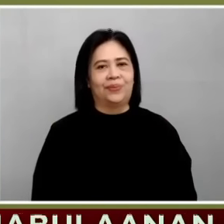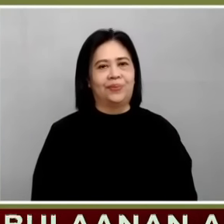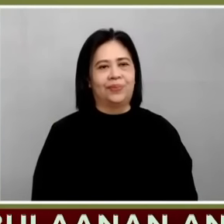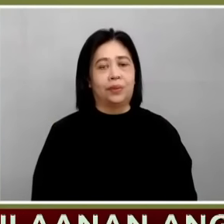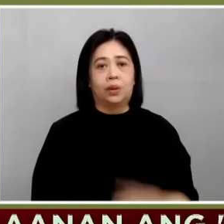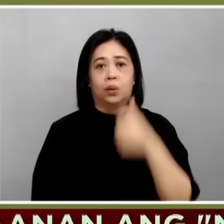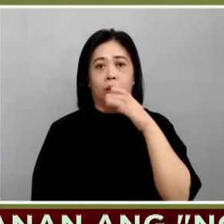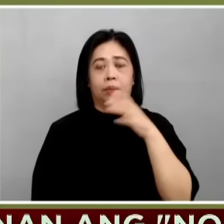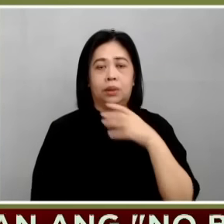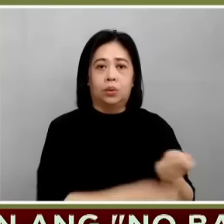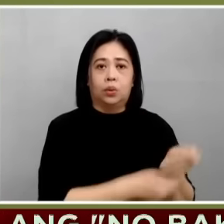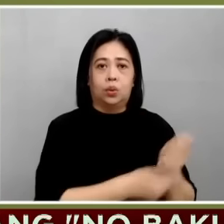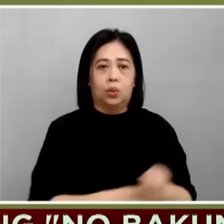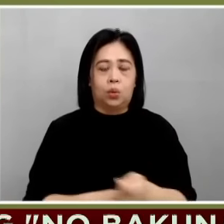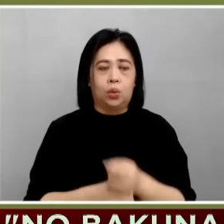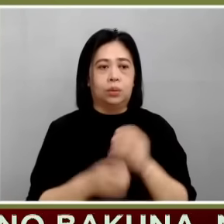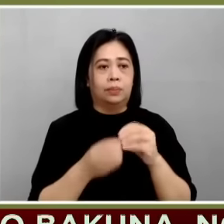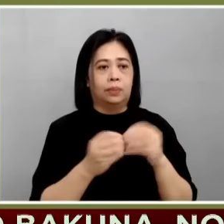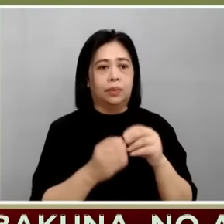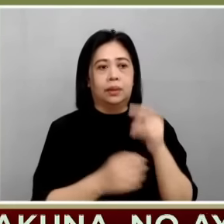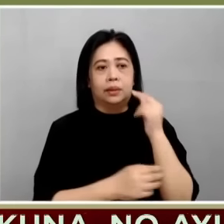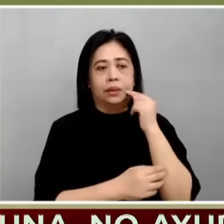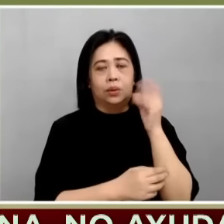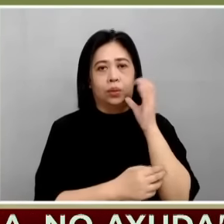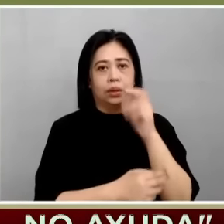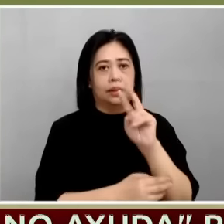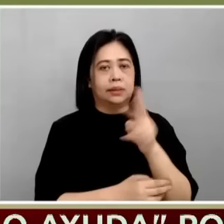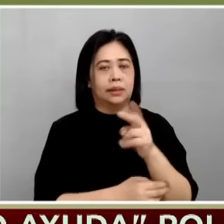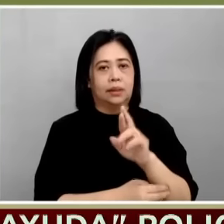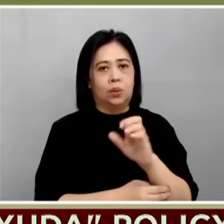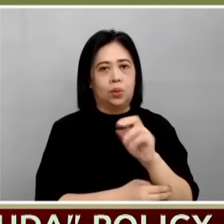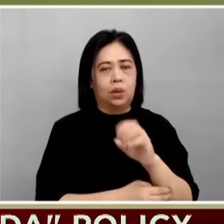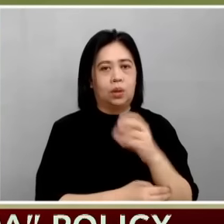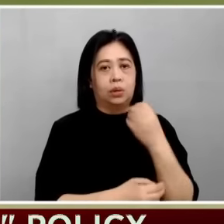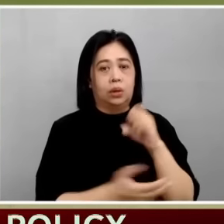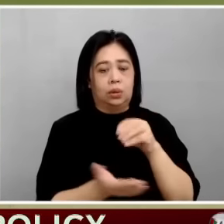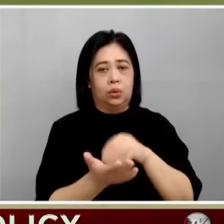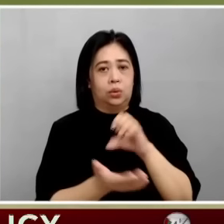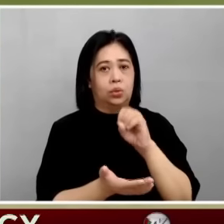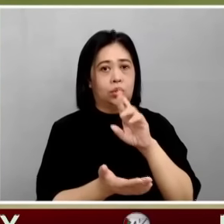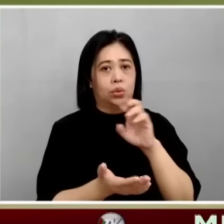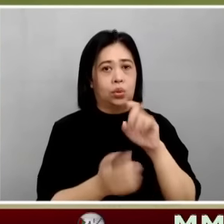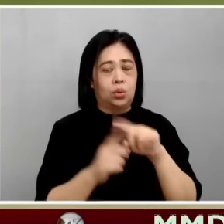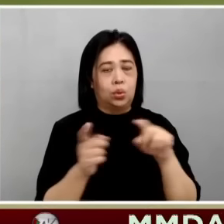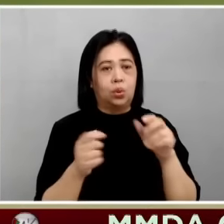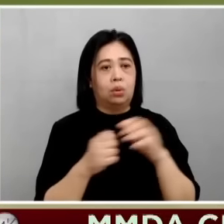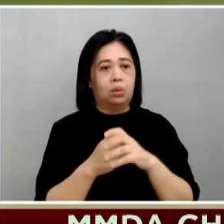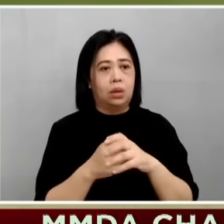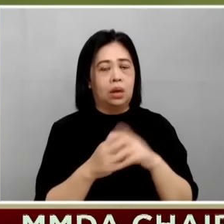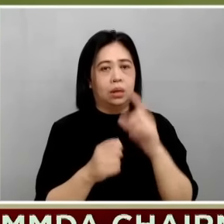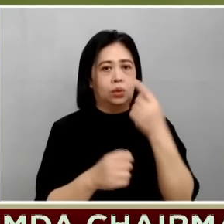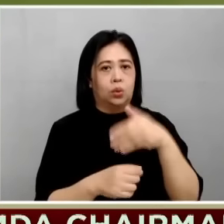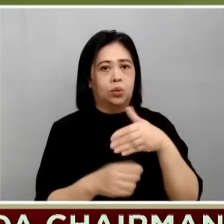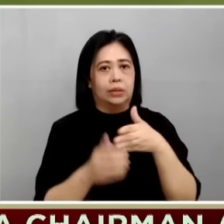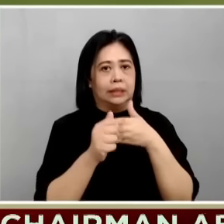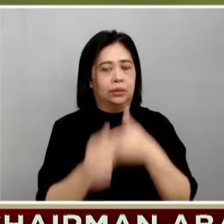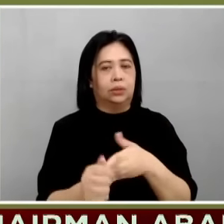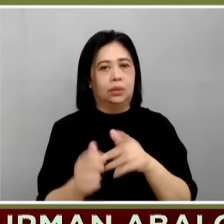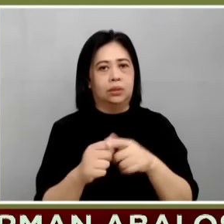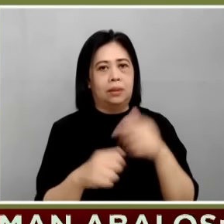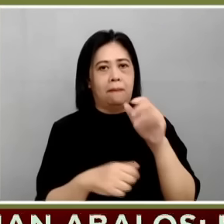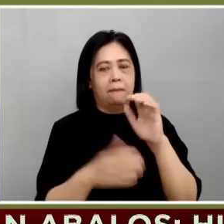golf, humataw ang world number 1 Nelly Korda sa second round. Nakascore siya ng 9 under par sa round 2 at solo leader siya sa minus